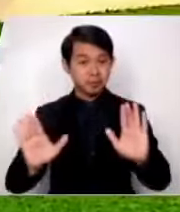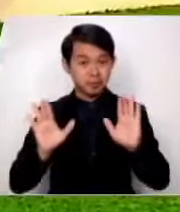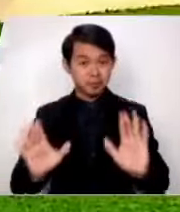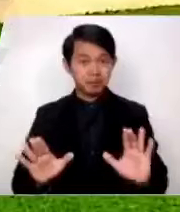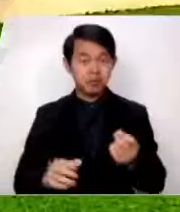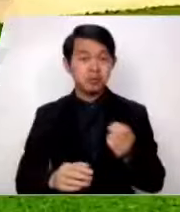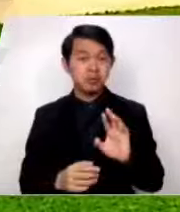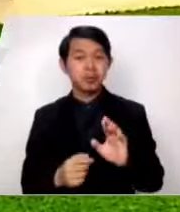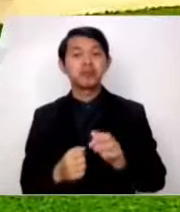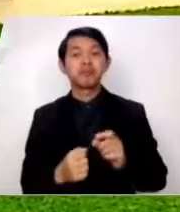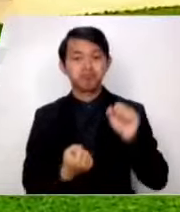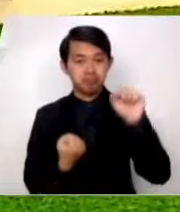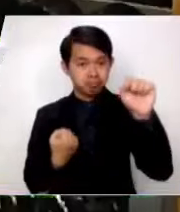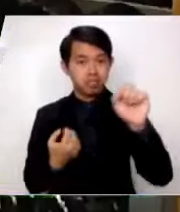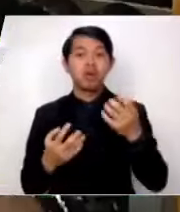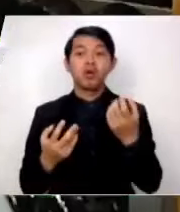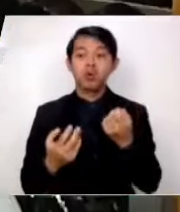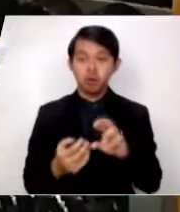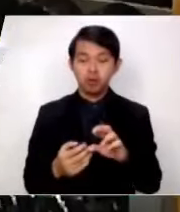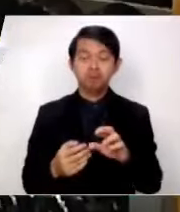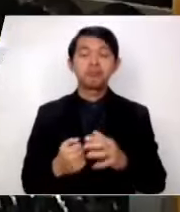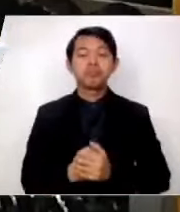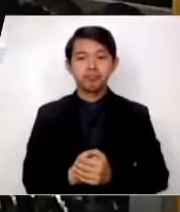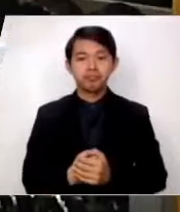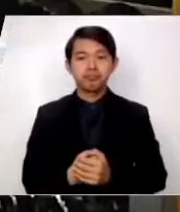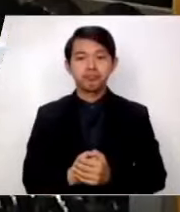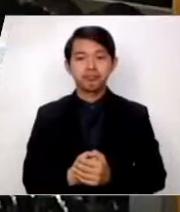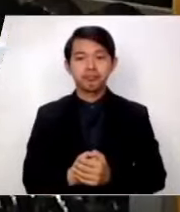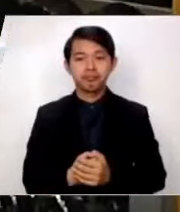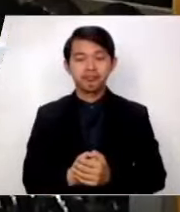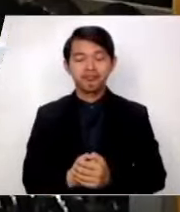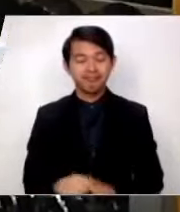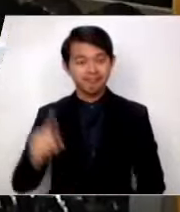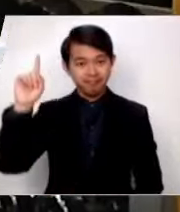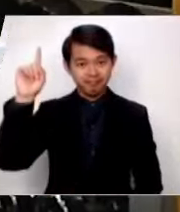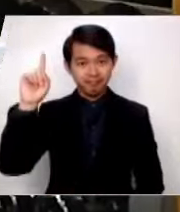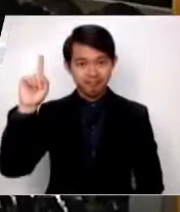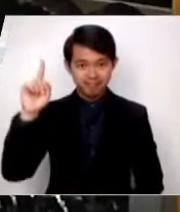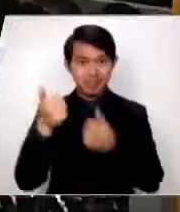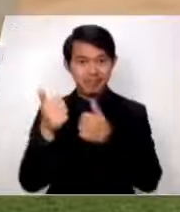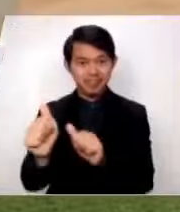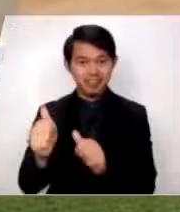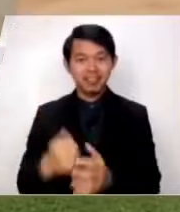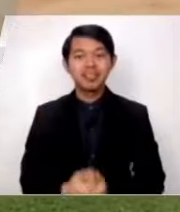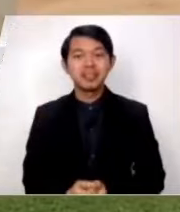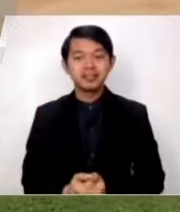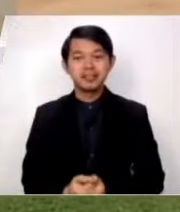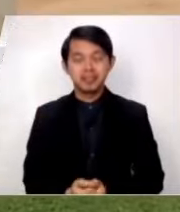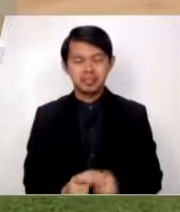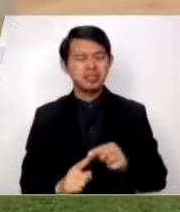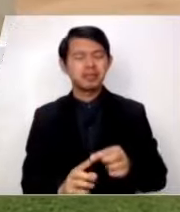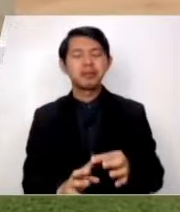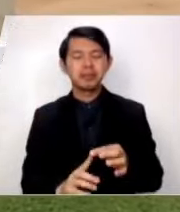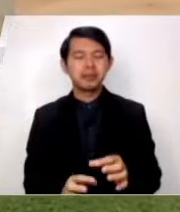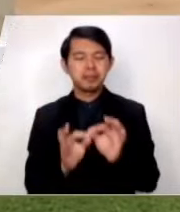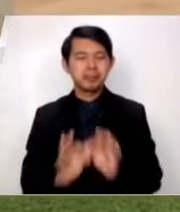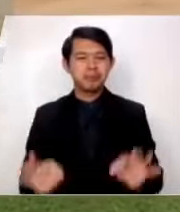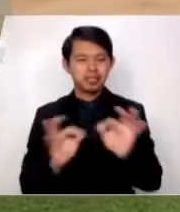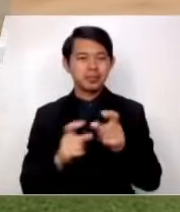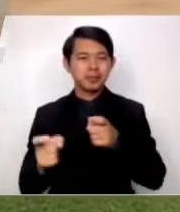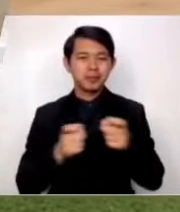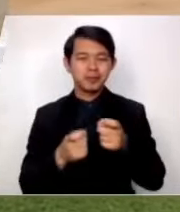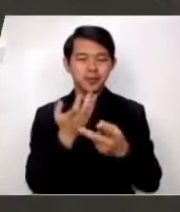at tricep kickbacks. Magiging subjective na lang tayo sa pagme-measure nung bigat. Ang bawat exercises pwedeng gawin